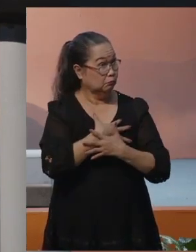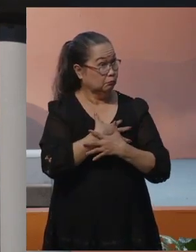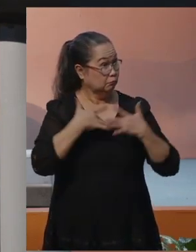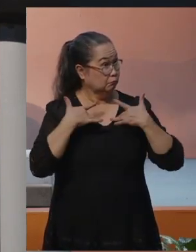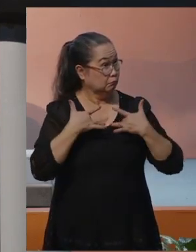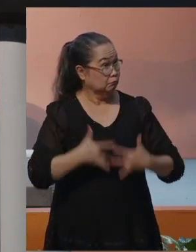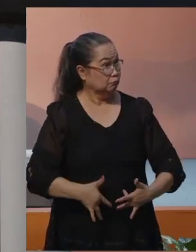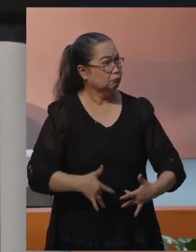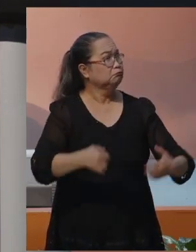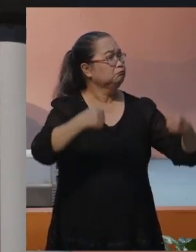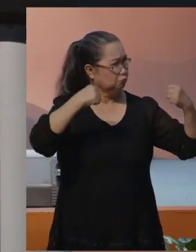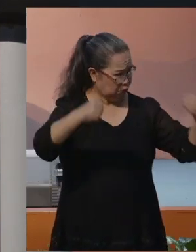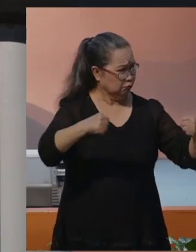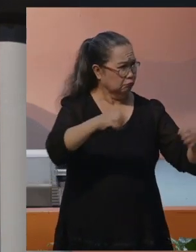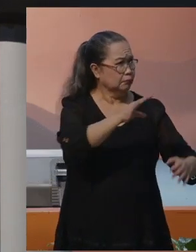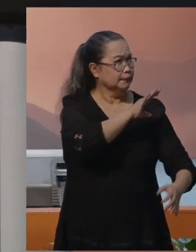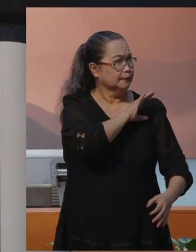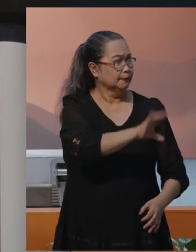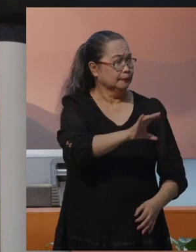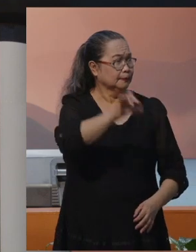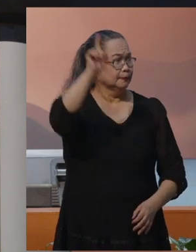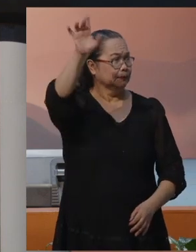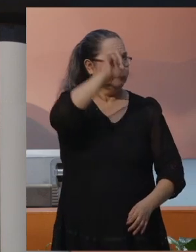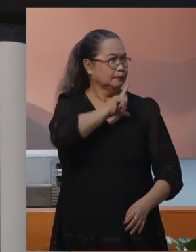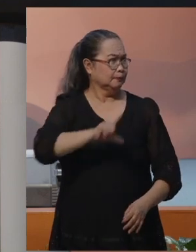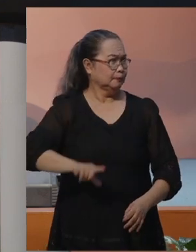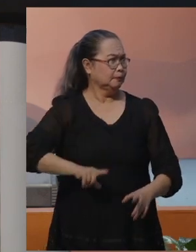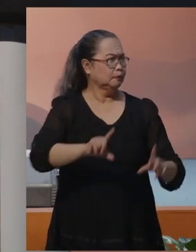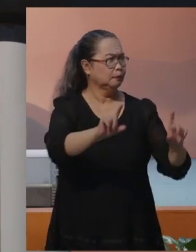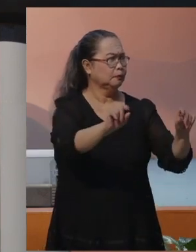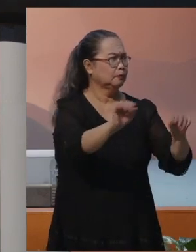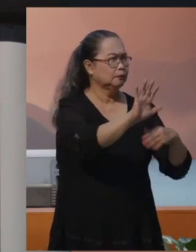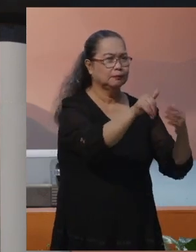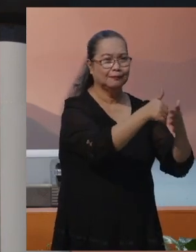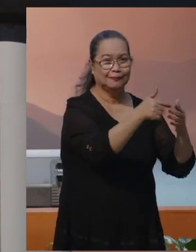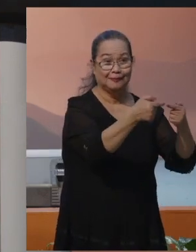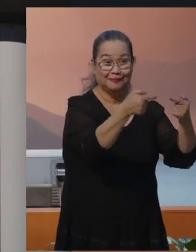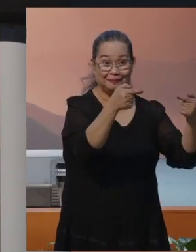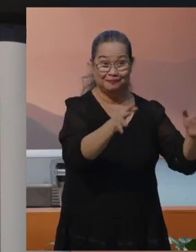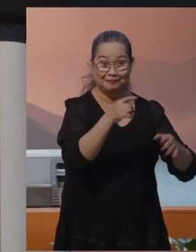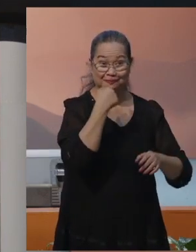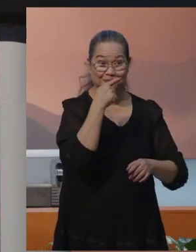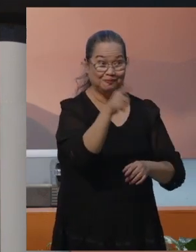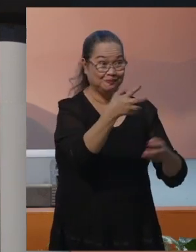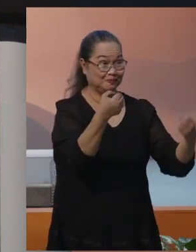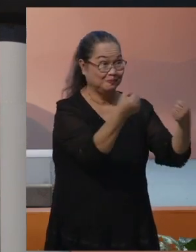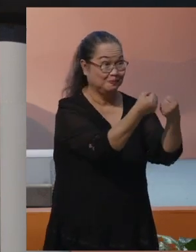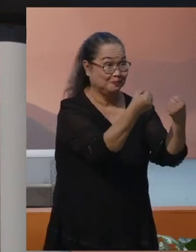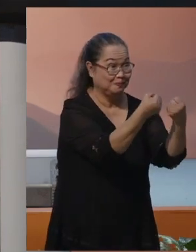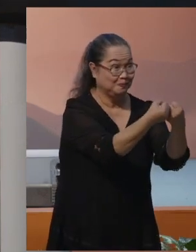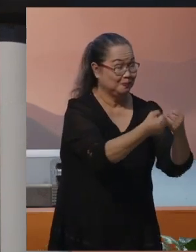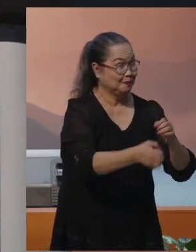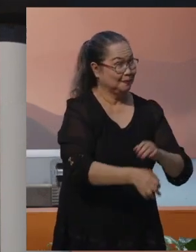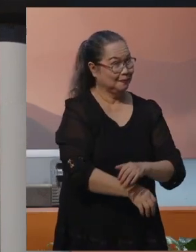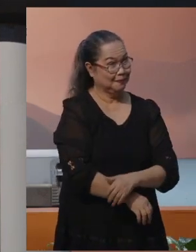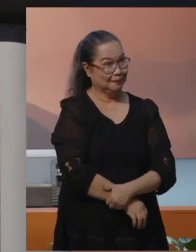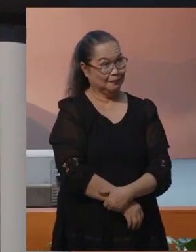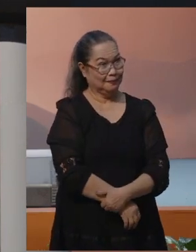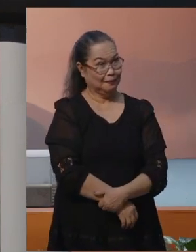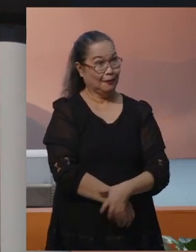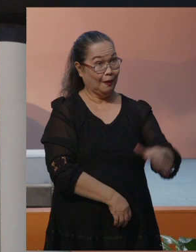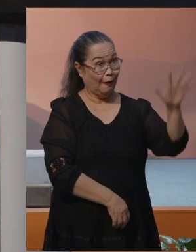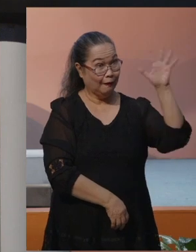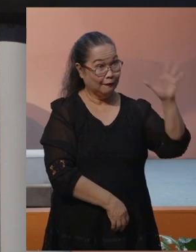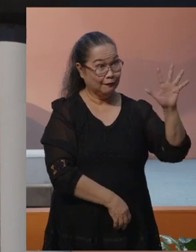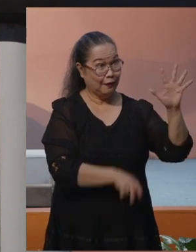dismayed. Be strong and courageous, for thus the Lord will do to all your enemies against whom you fight. Ang 5